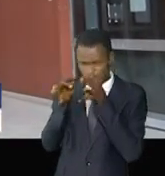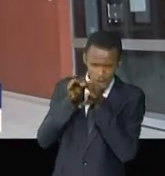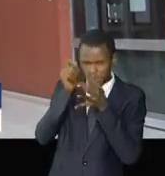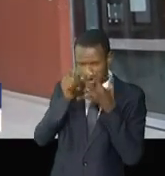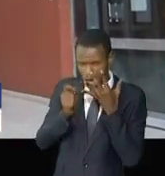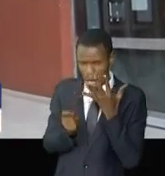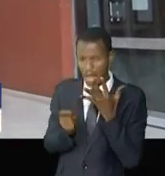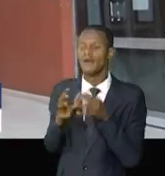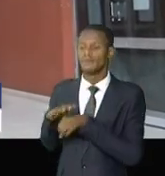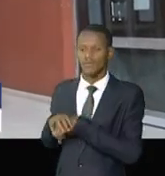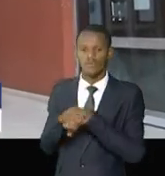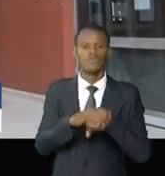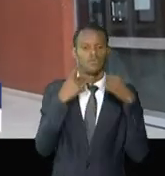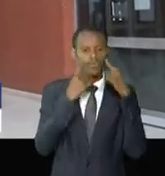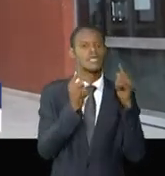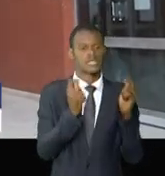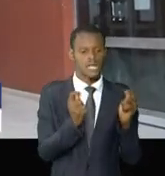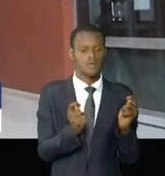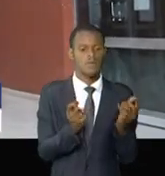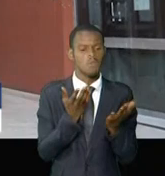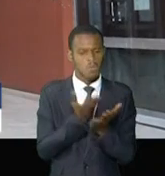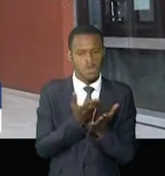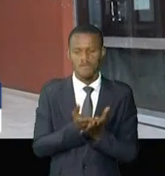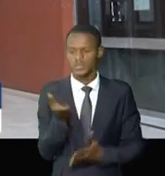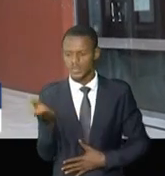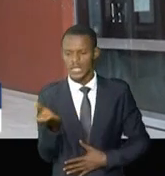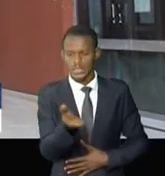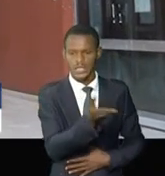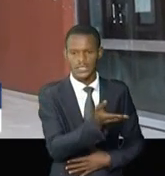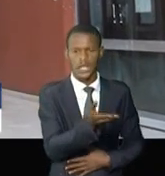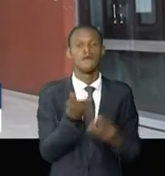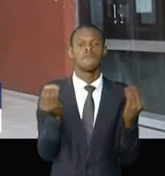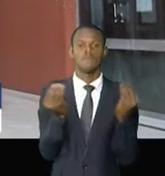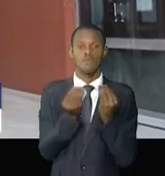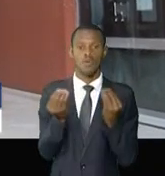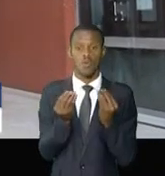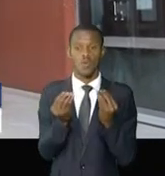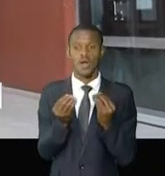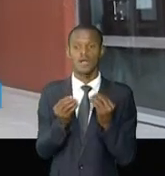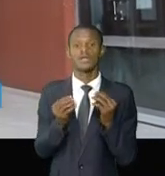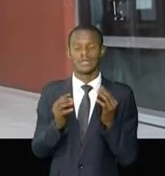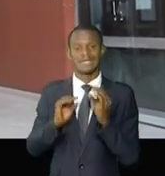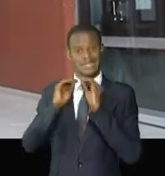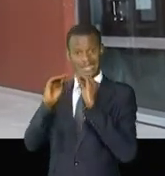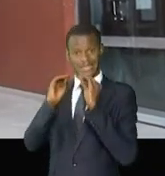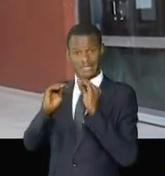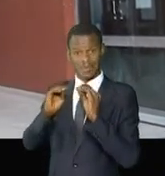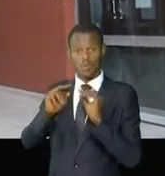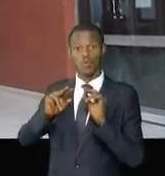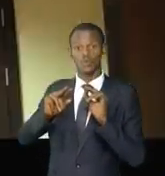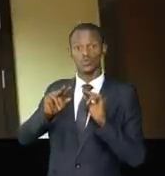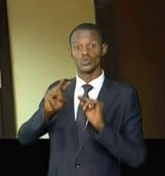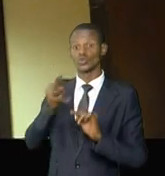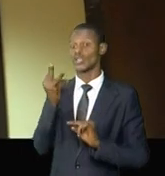leur permettre de palper la réalité. Parce que l'enseignement au niveau du troisième niveau se veut plus pratique que